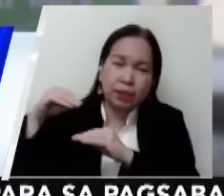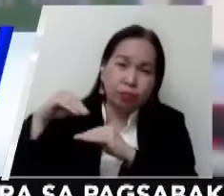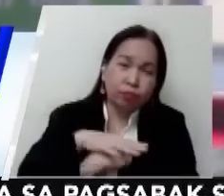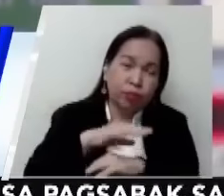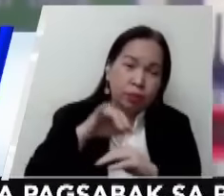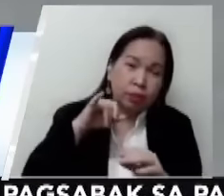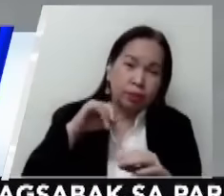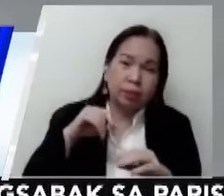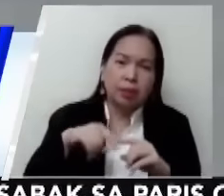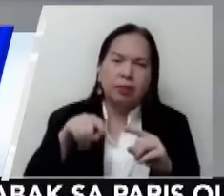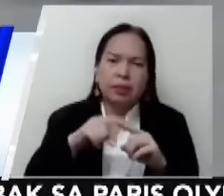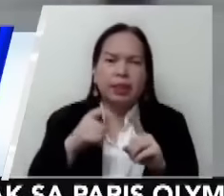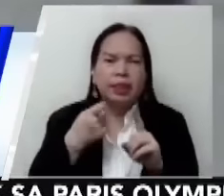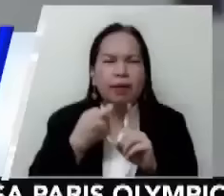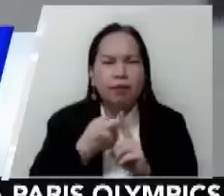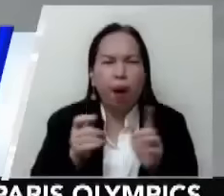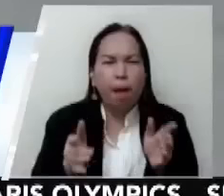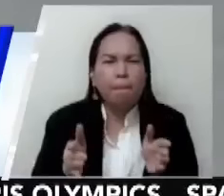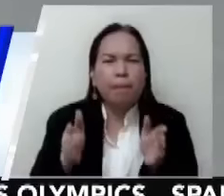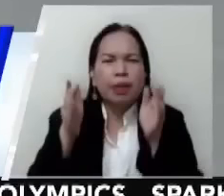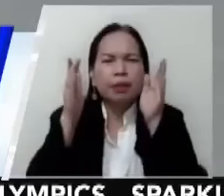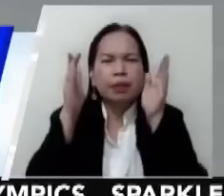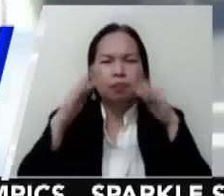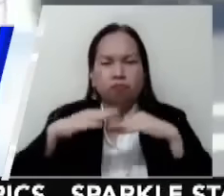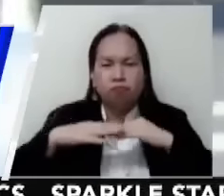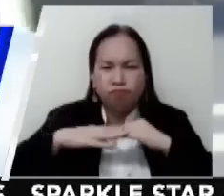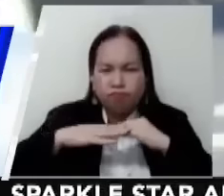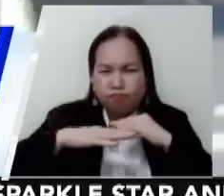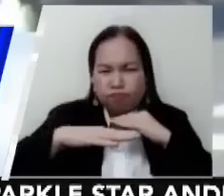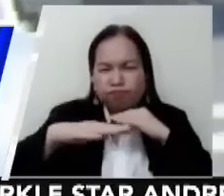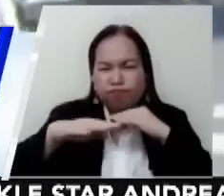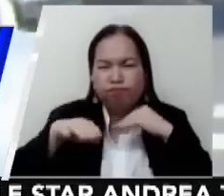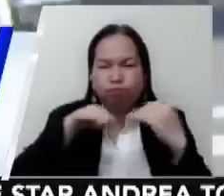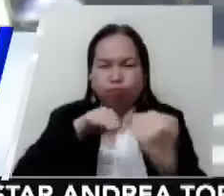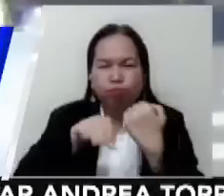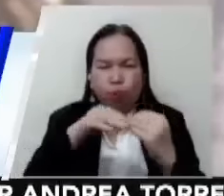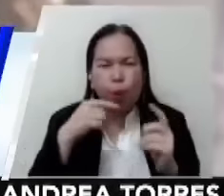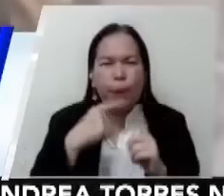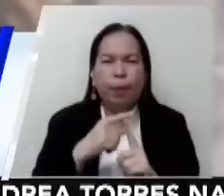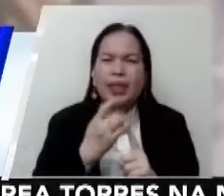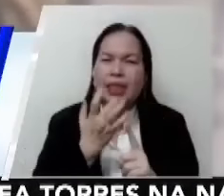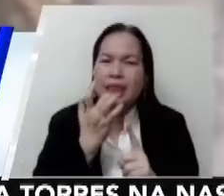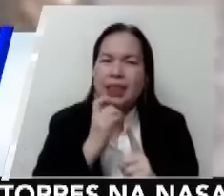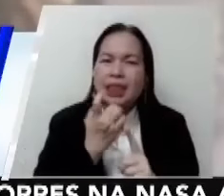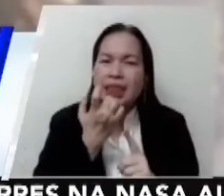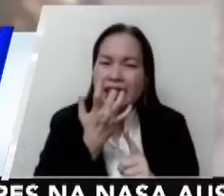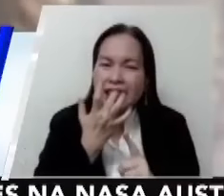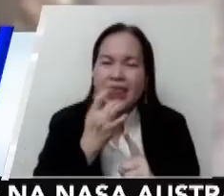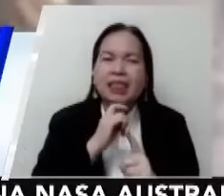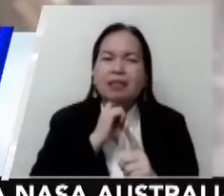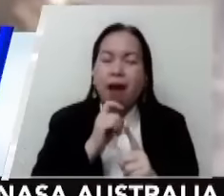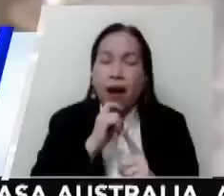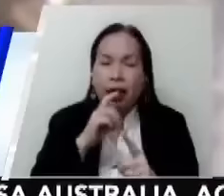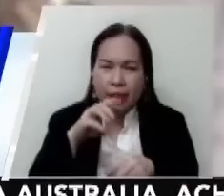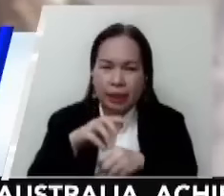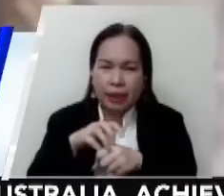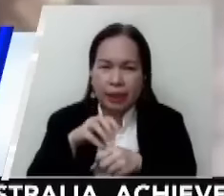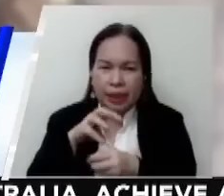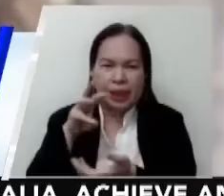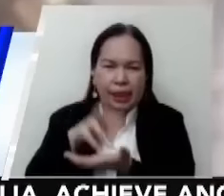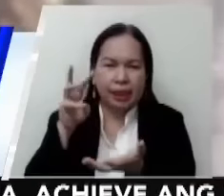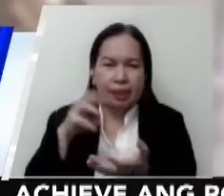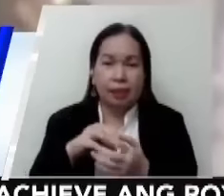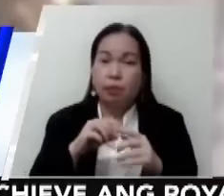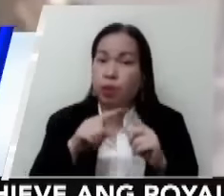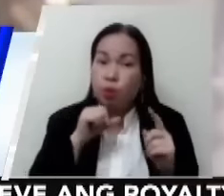ng simento na pinaiinit lalo ng mga bakal at salamin sa syudad. Pero hindi lang sa Pilipinas mainit kundi